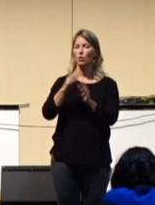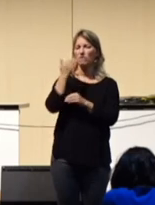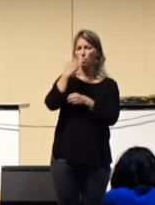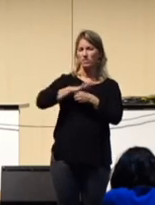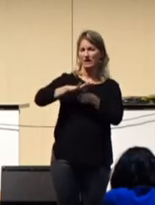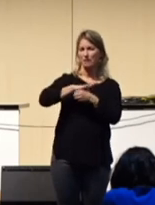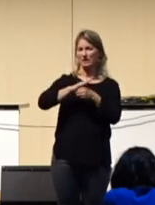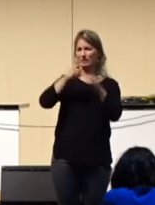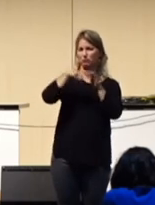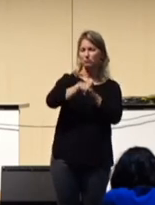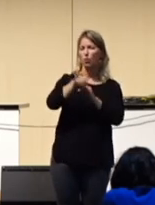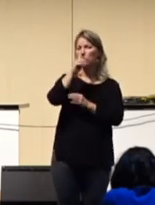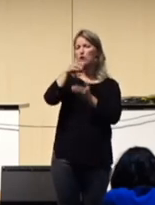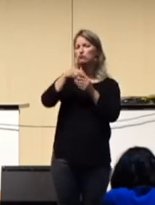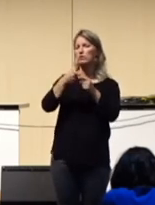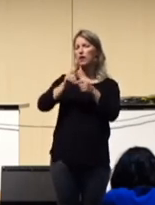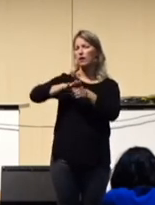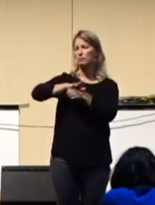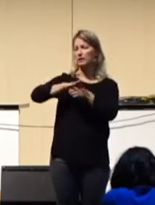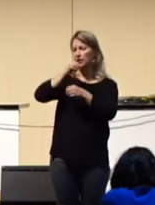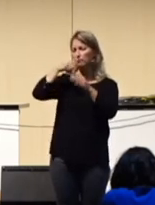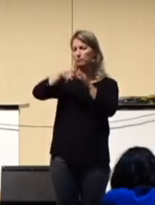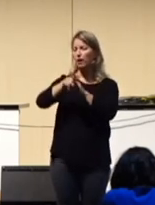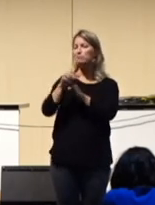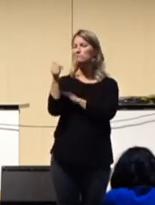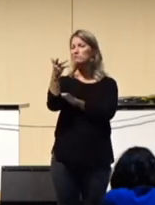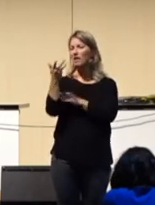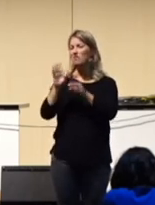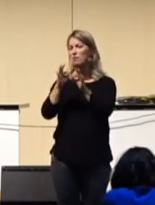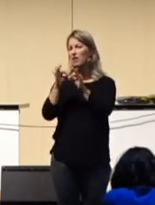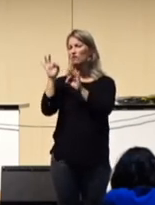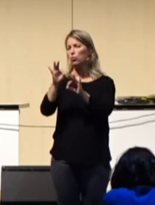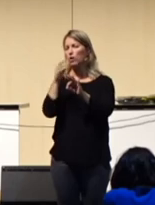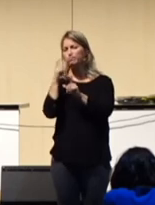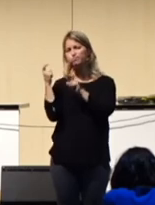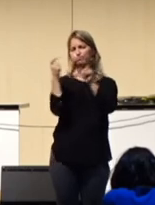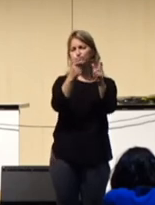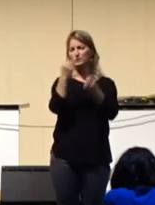Wohngebiete oder Stadtteilgebiete zu gehen, wo es die Familien vielleicht ein bisschen schwerer haben.